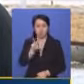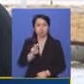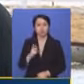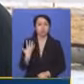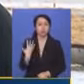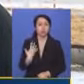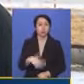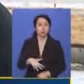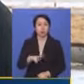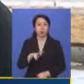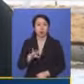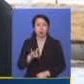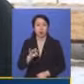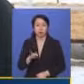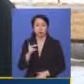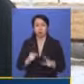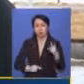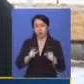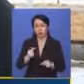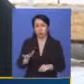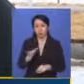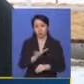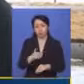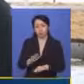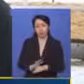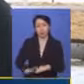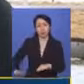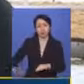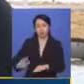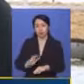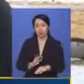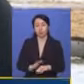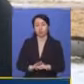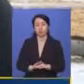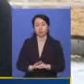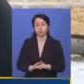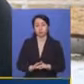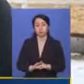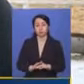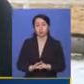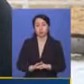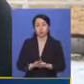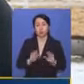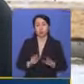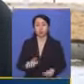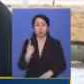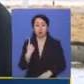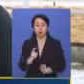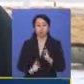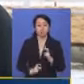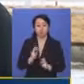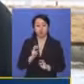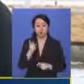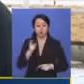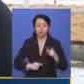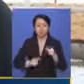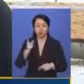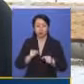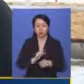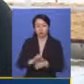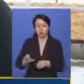литров потребления в нашей стране считается. То есть только вот одна ферма, производя в